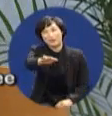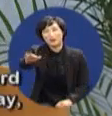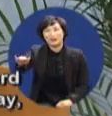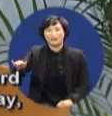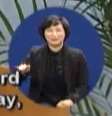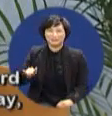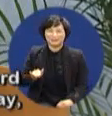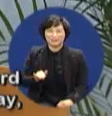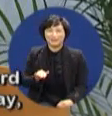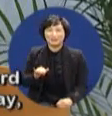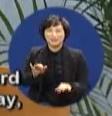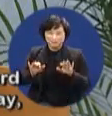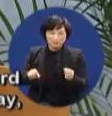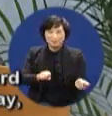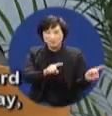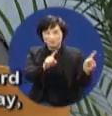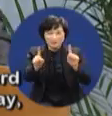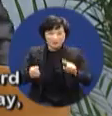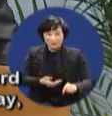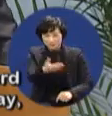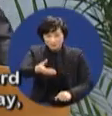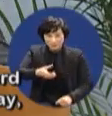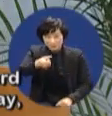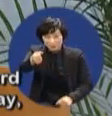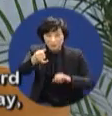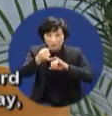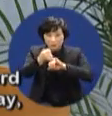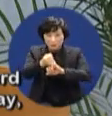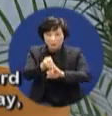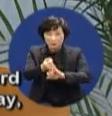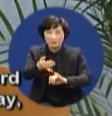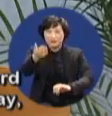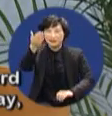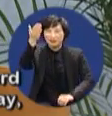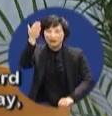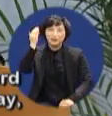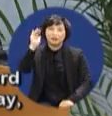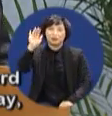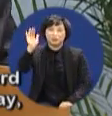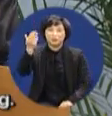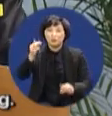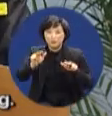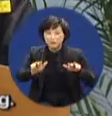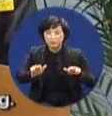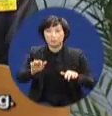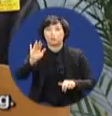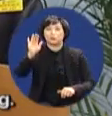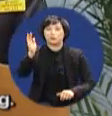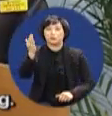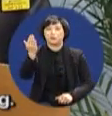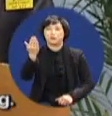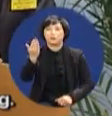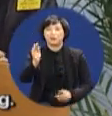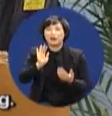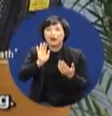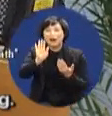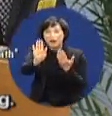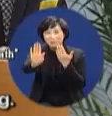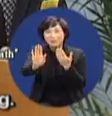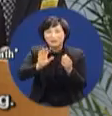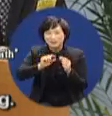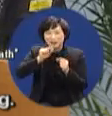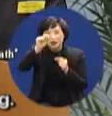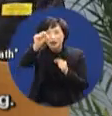다 이 부활이 여러분의 소유가 꼭 과거에 되었고 지금도 되어지고 앞으로